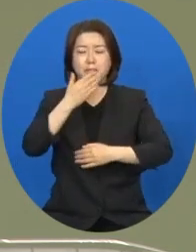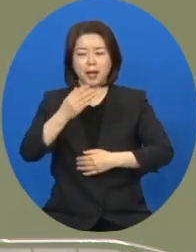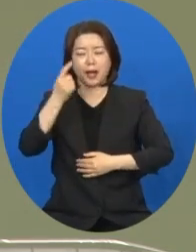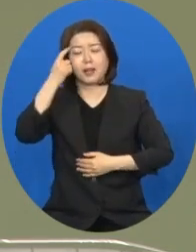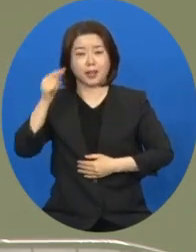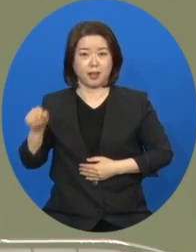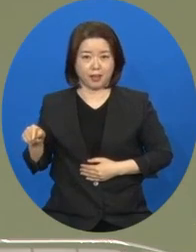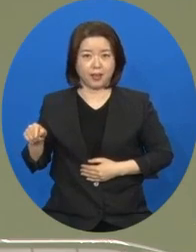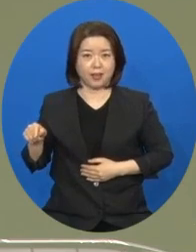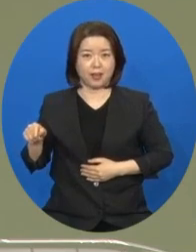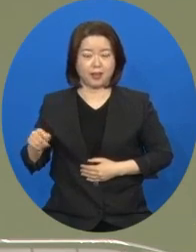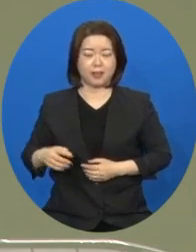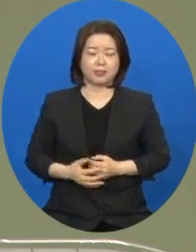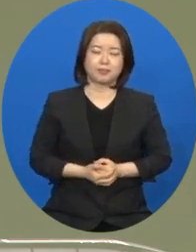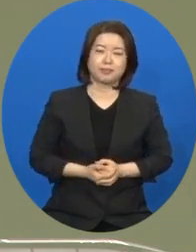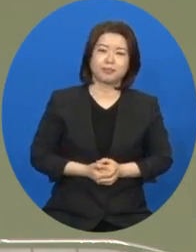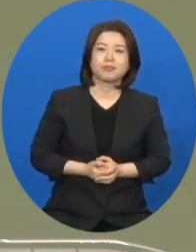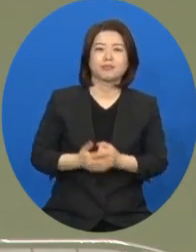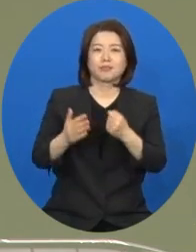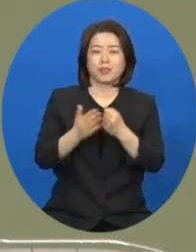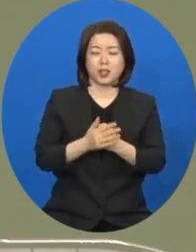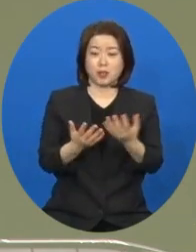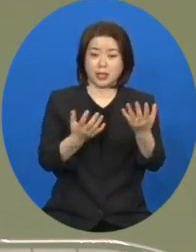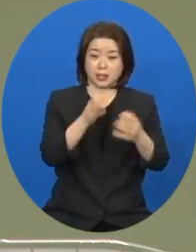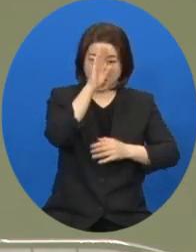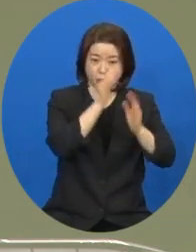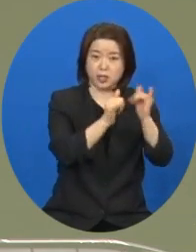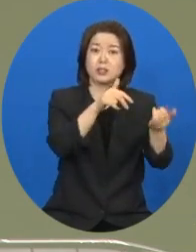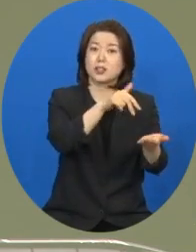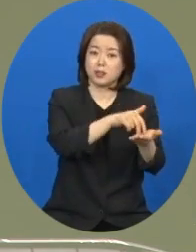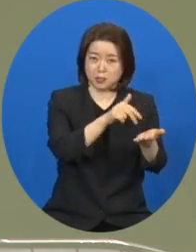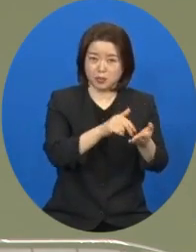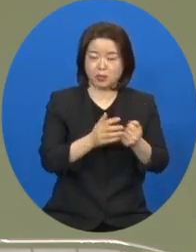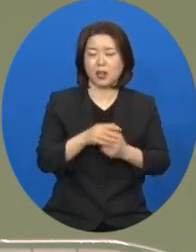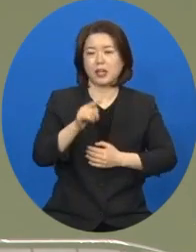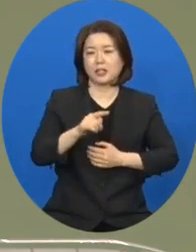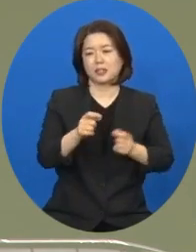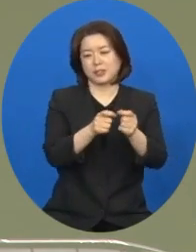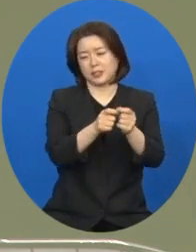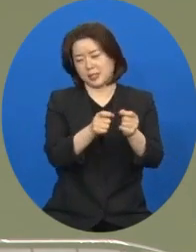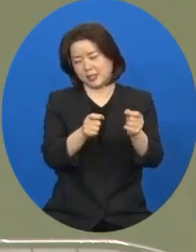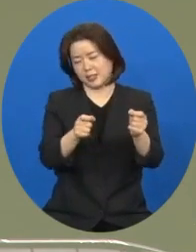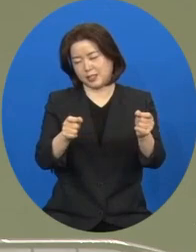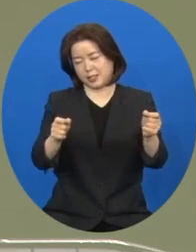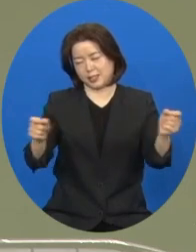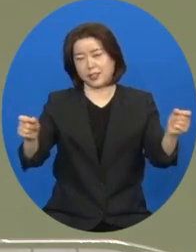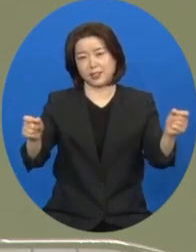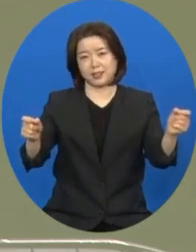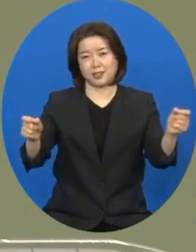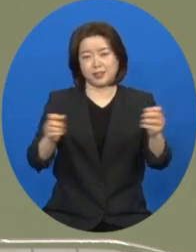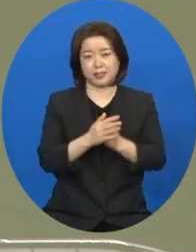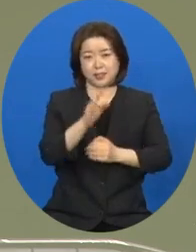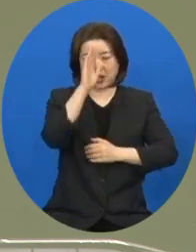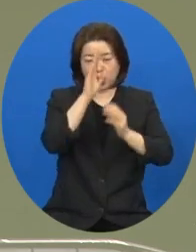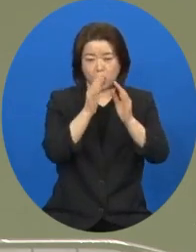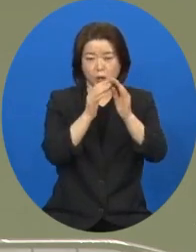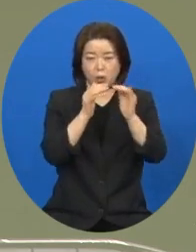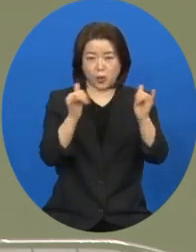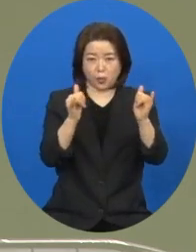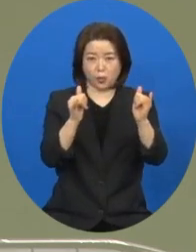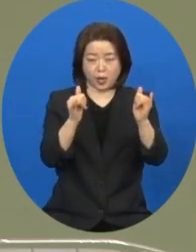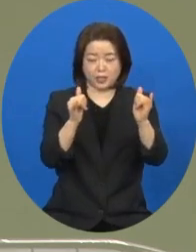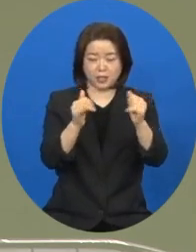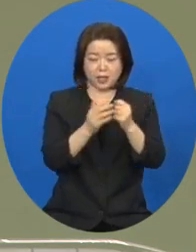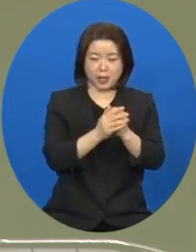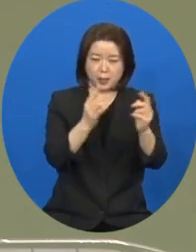않았을까 그러니 나 환자 입장에서는 그 긴 그 환자가 치유되었다는